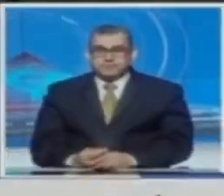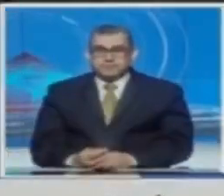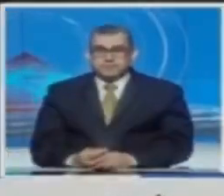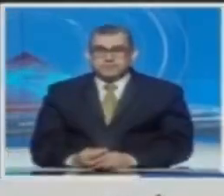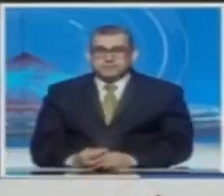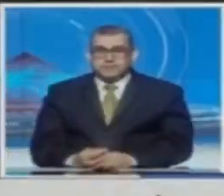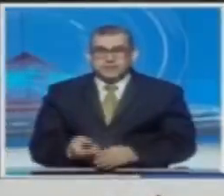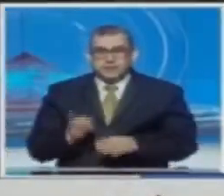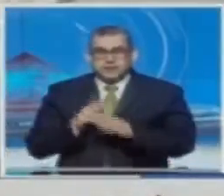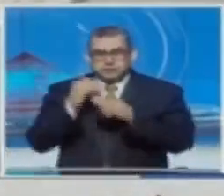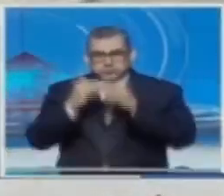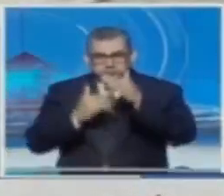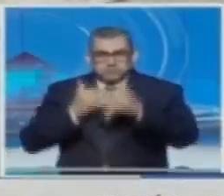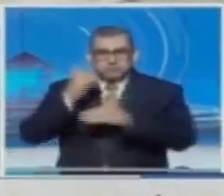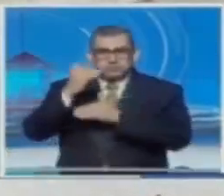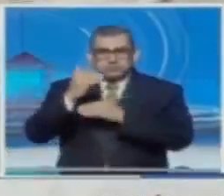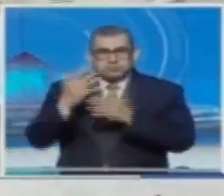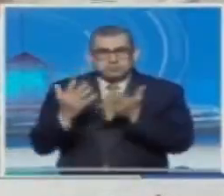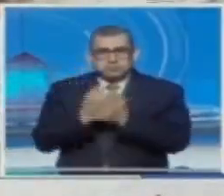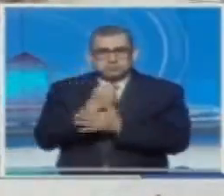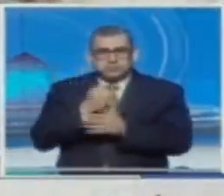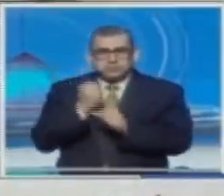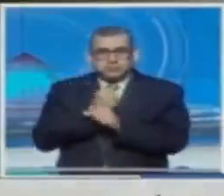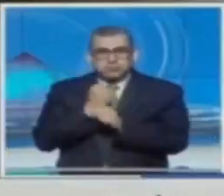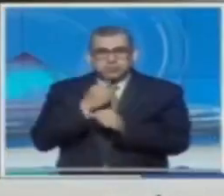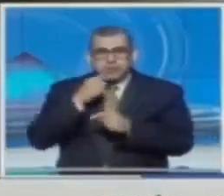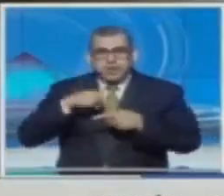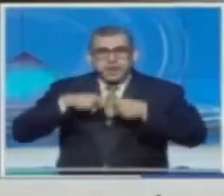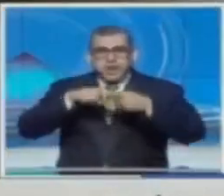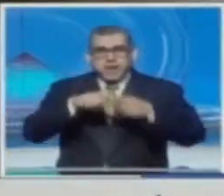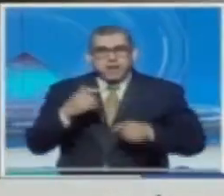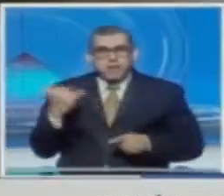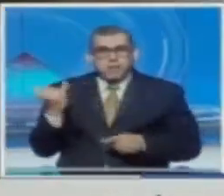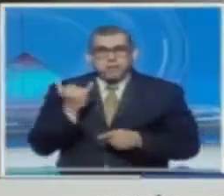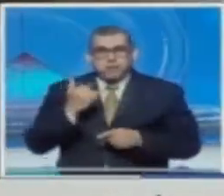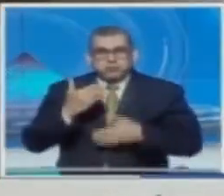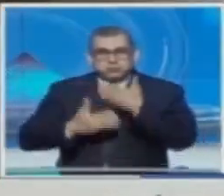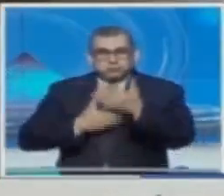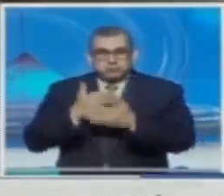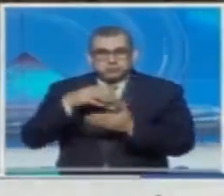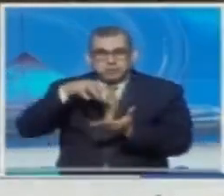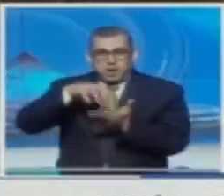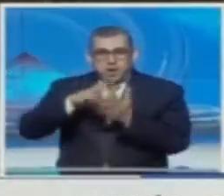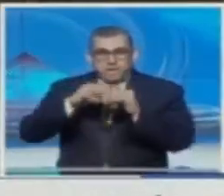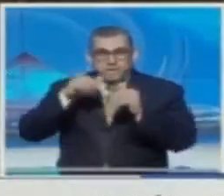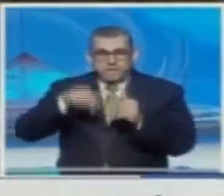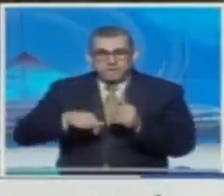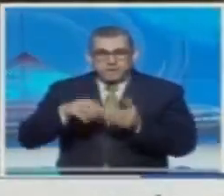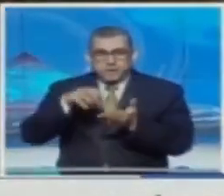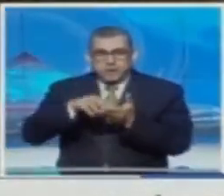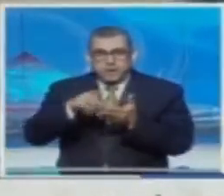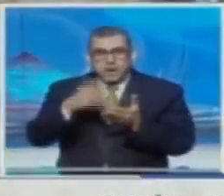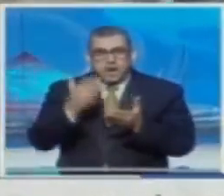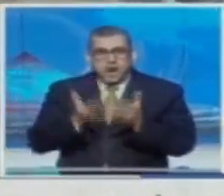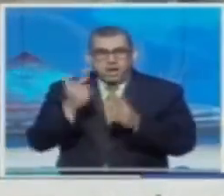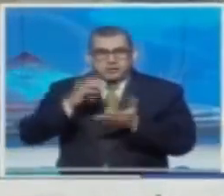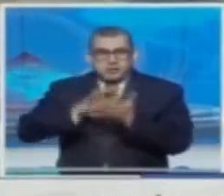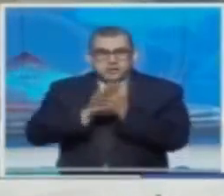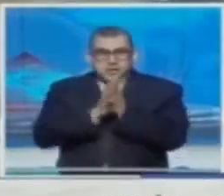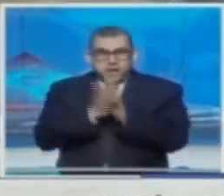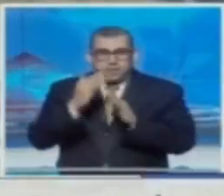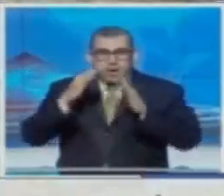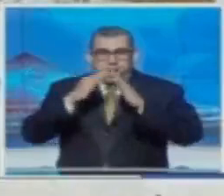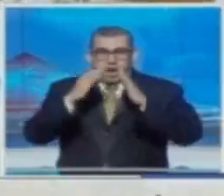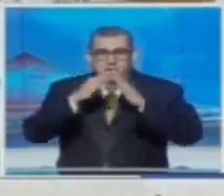قفزة جديدة نحو تنفيذ شريان نقل مهم يربط قلب القاهرة بمنطقتين رئيسيتين، وهما